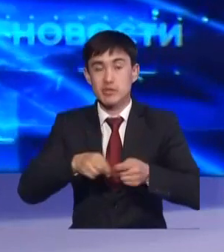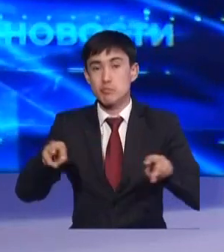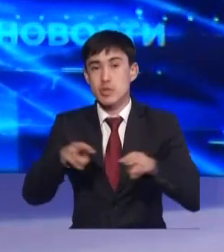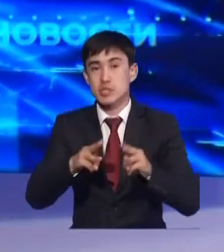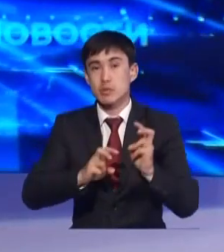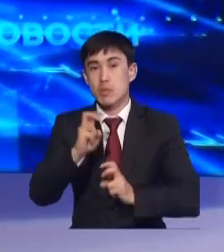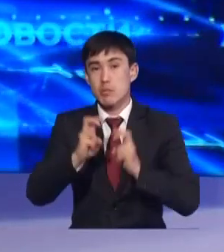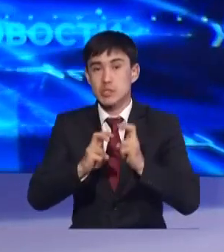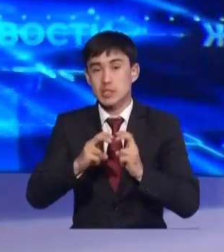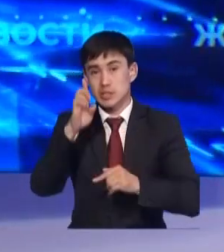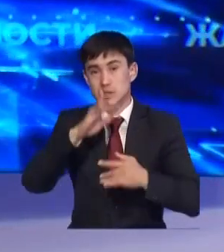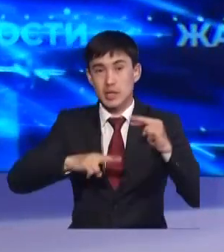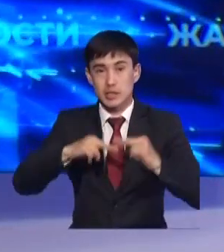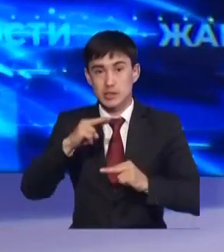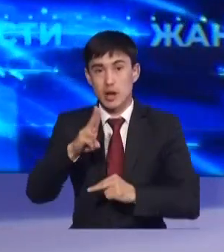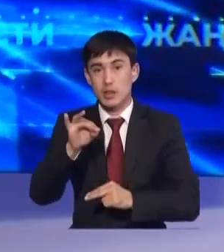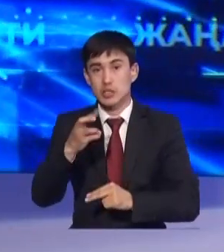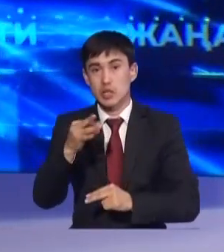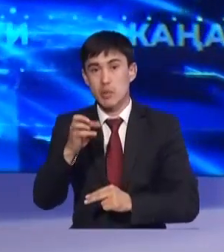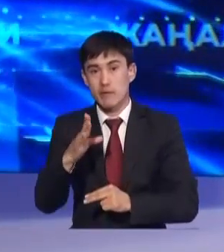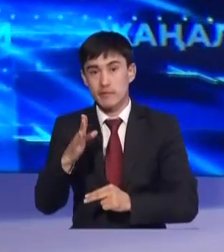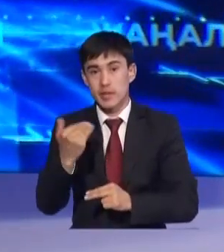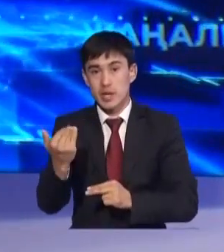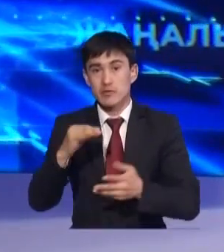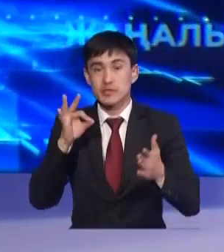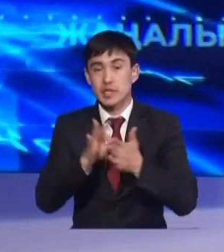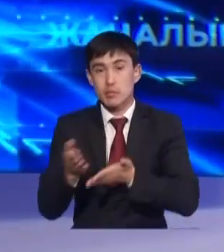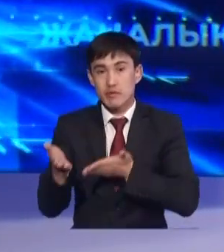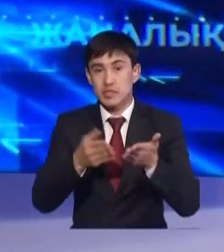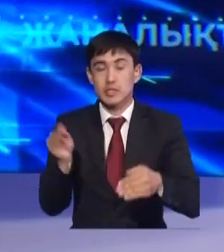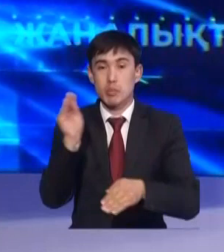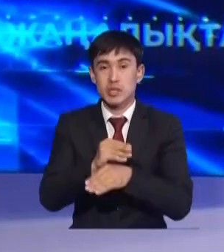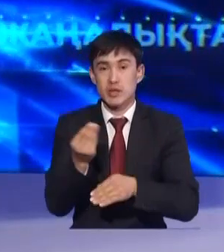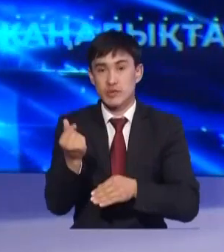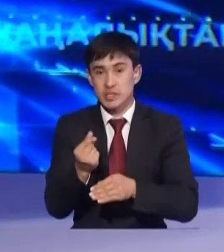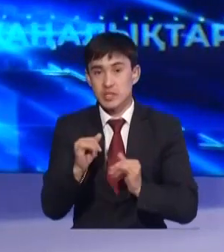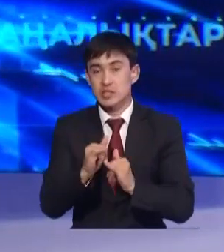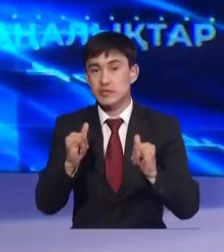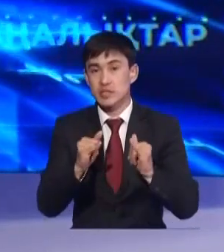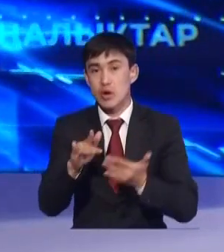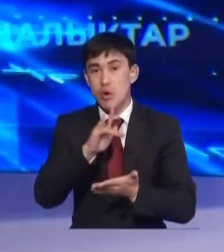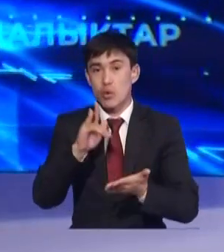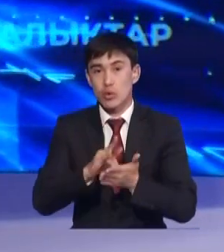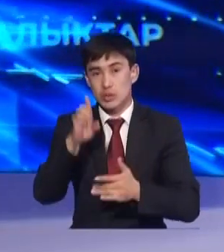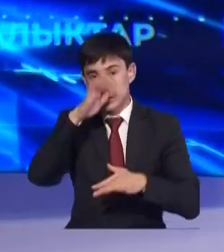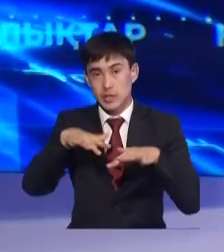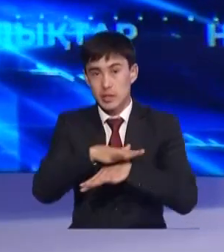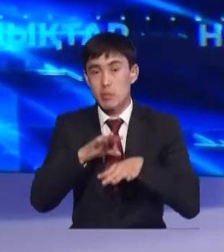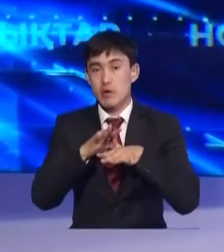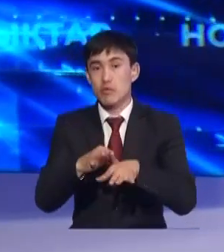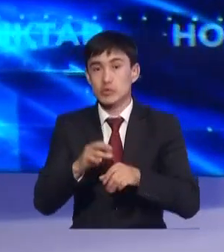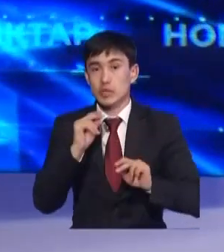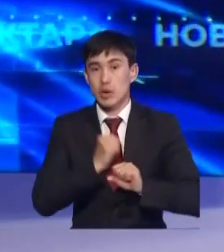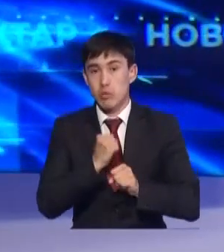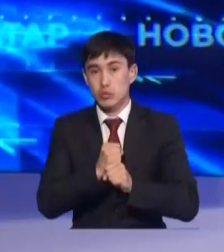министр промышленности и строительства канат шалопаев в целях привлечения дополнительных инвестиций в развитие моногородов страны проводится ряд